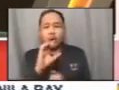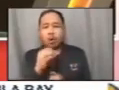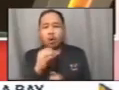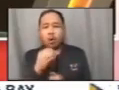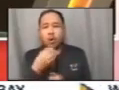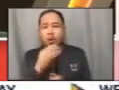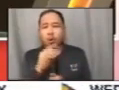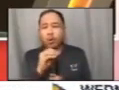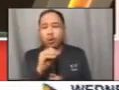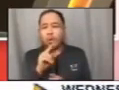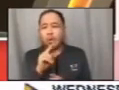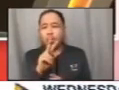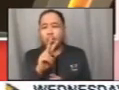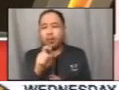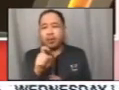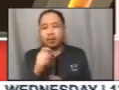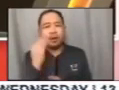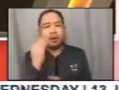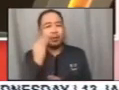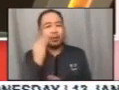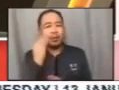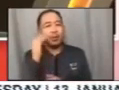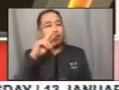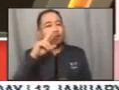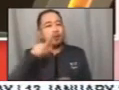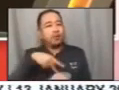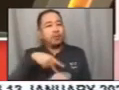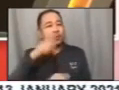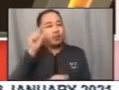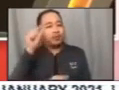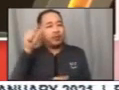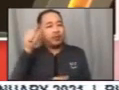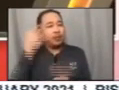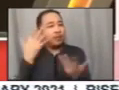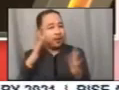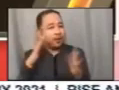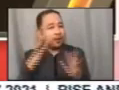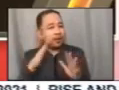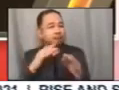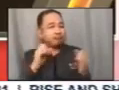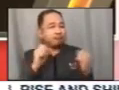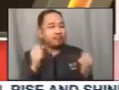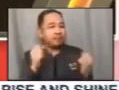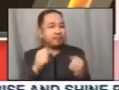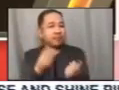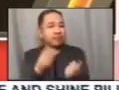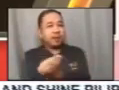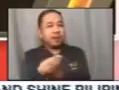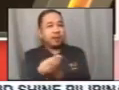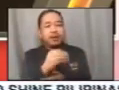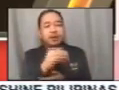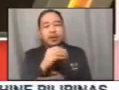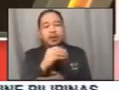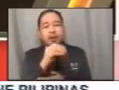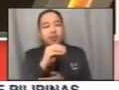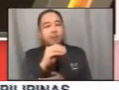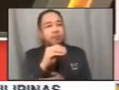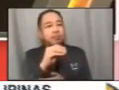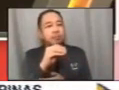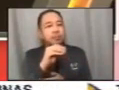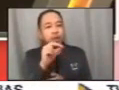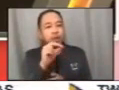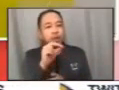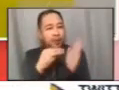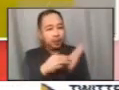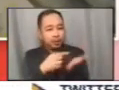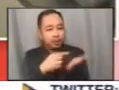vaccine manufacture or production na talagang napakarami sa buong mundo. So nakikita